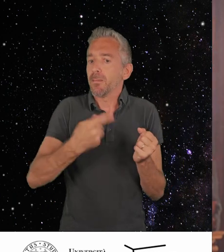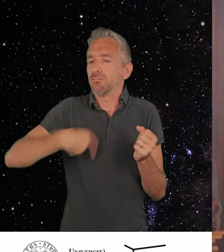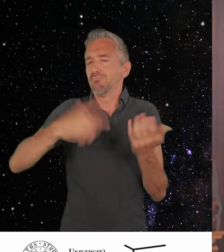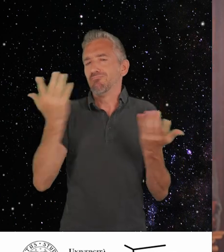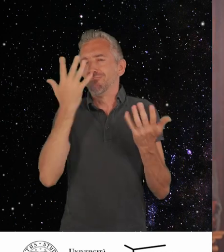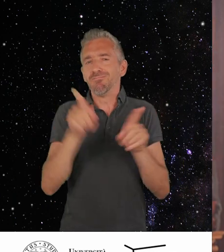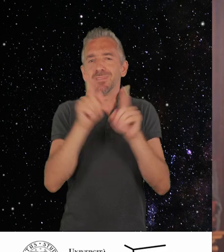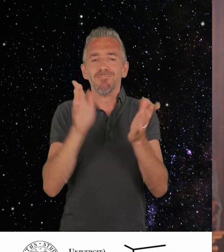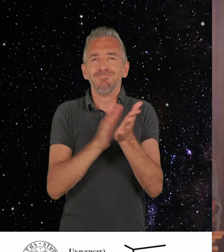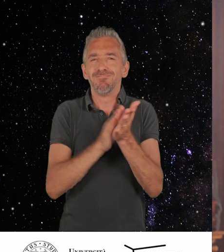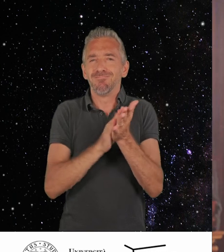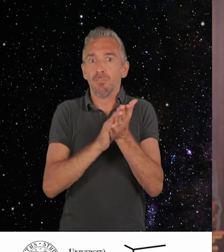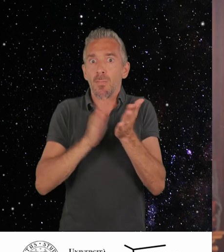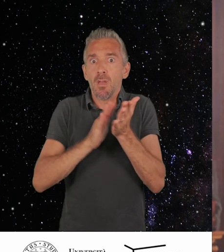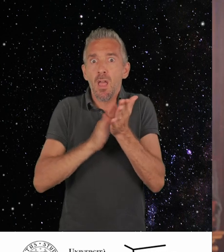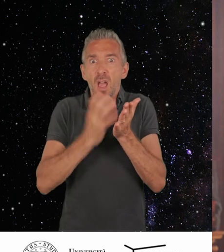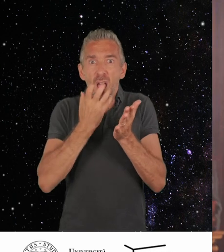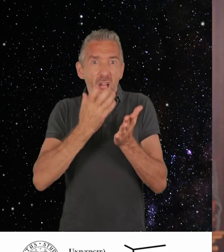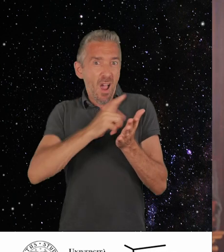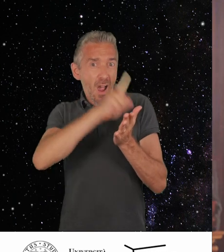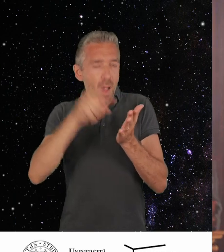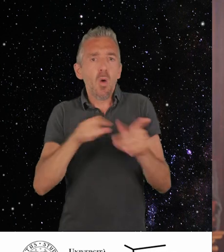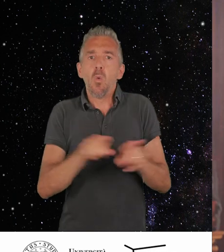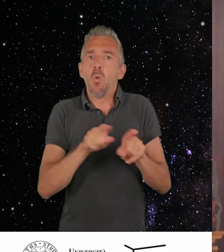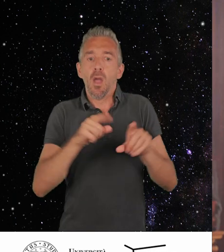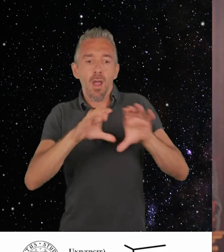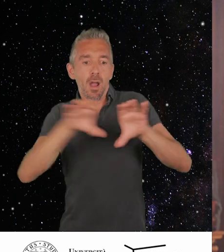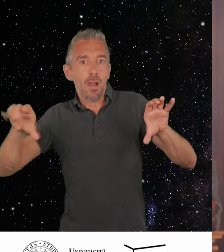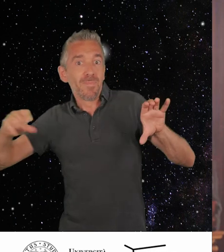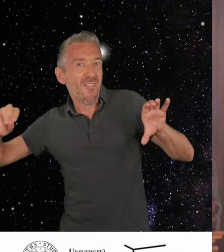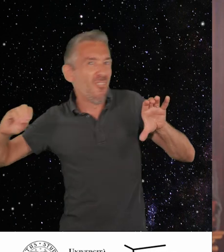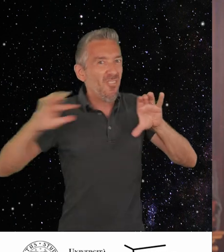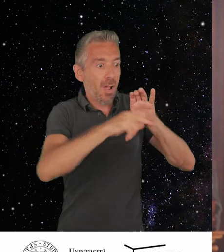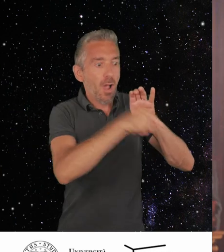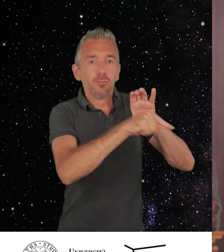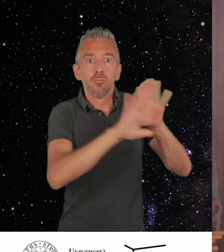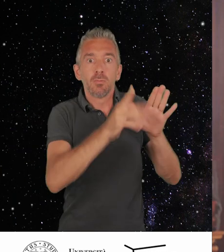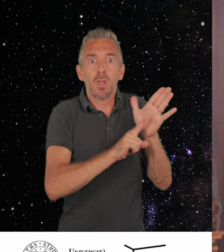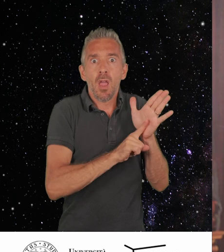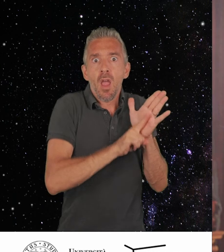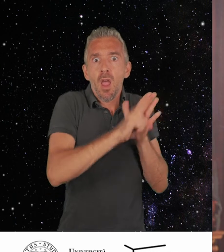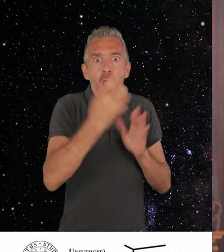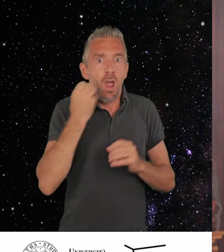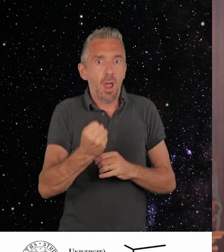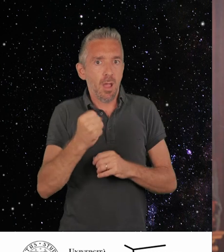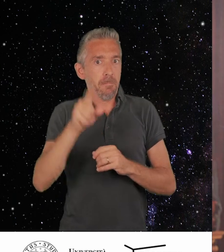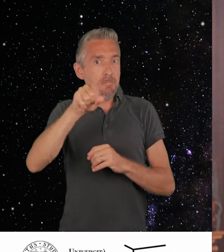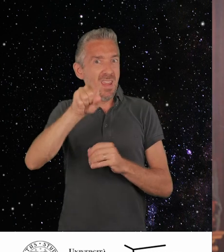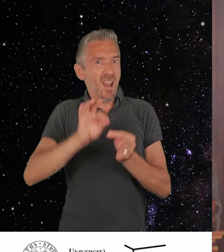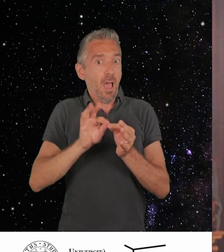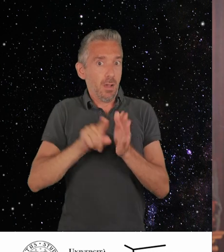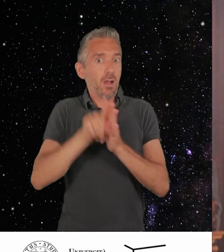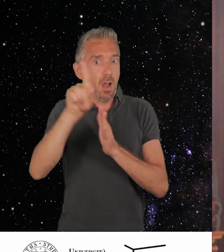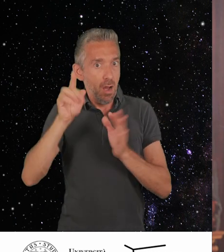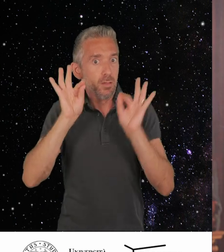applaudendo sentiamo riscaldare i nostri palmi, allo stesso modo infatti il fascio, sbattendo sul bersaglio, lo riscalda, fino a raggiungere anche